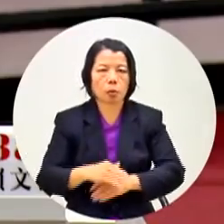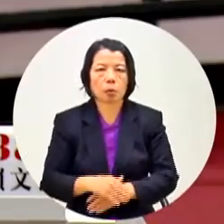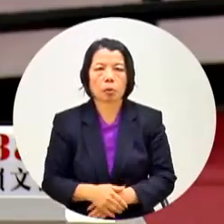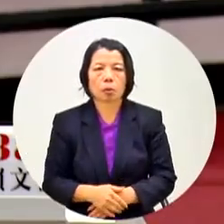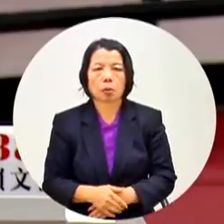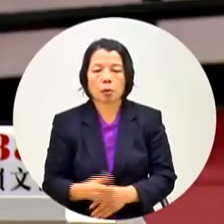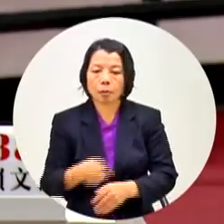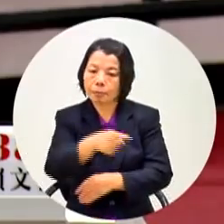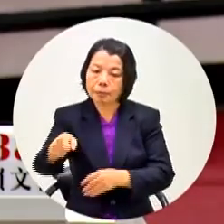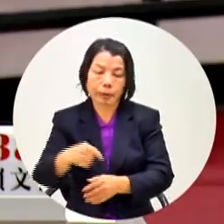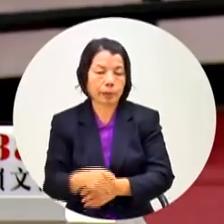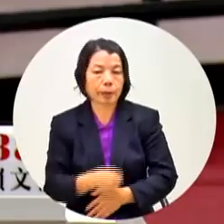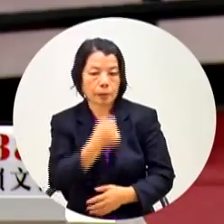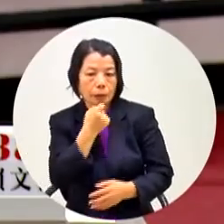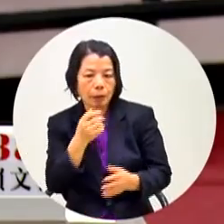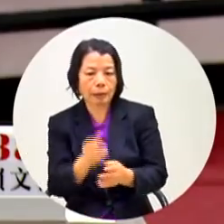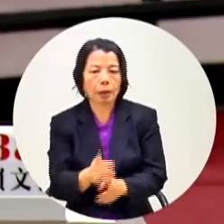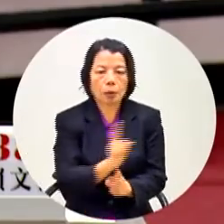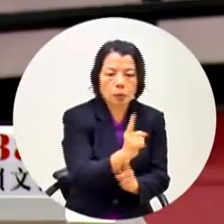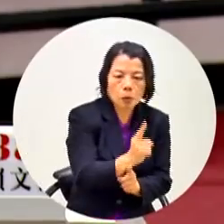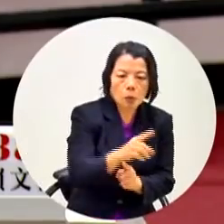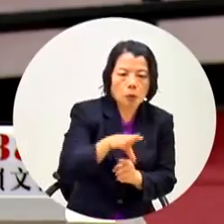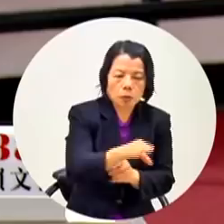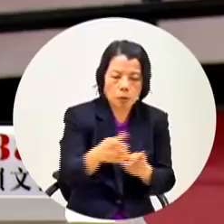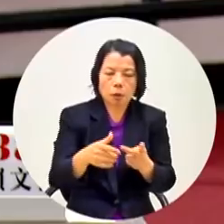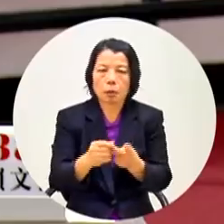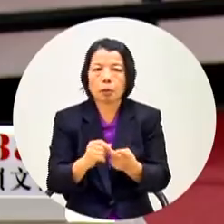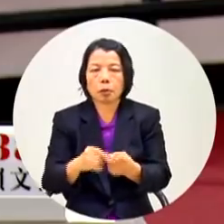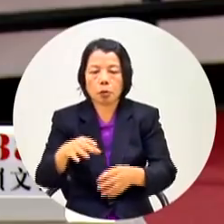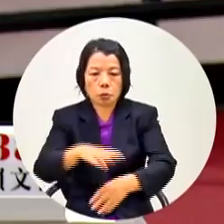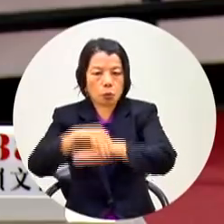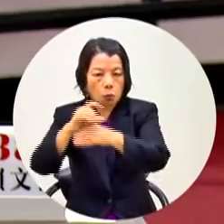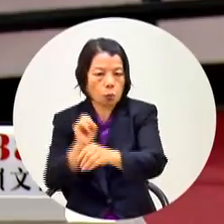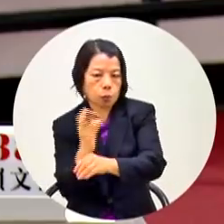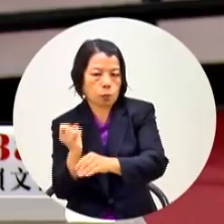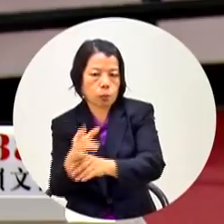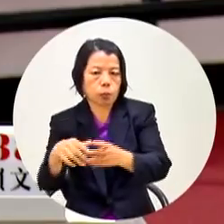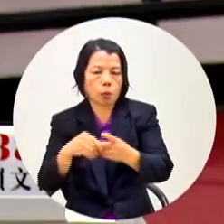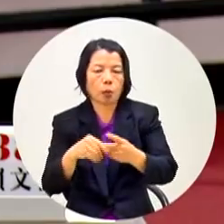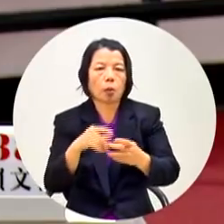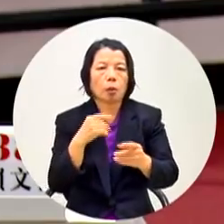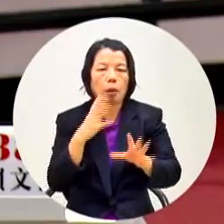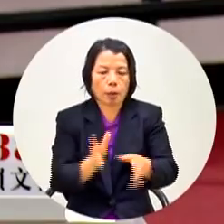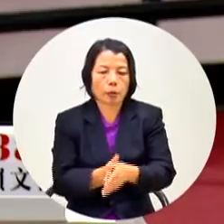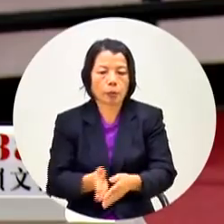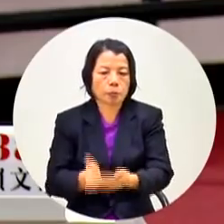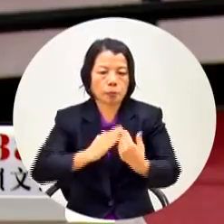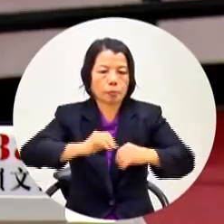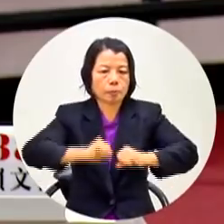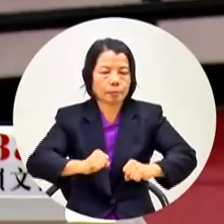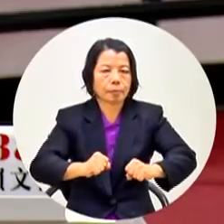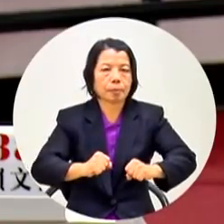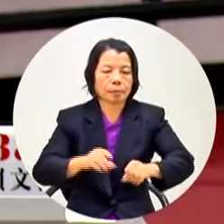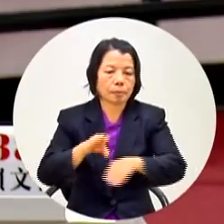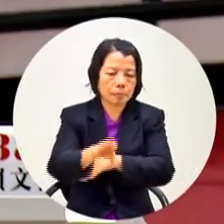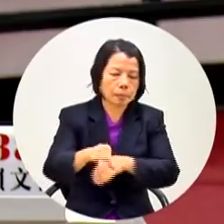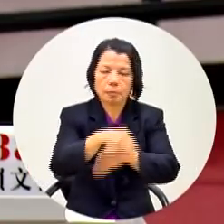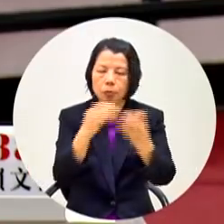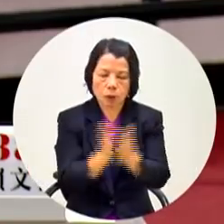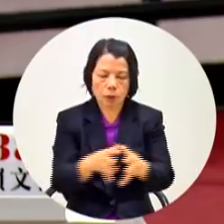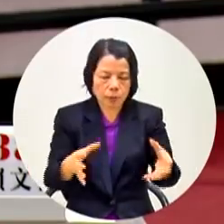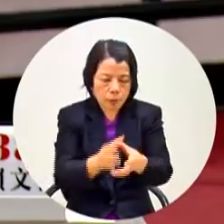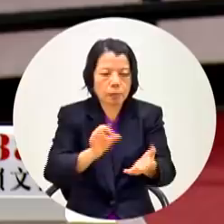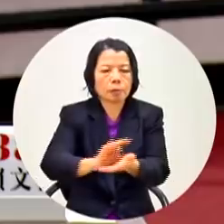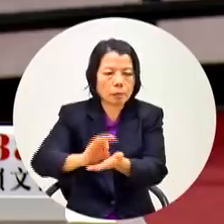护车甚至于富康巴士都可以做，都可以在这边 共用啊，校车上下班校车也在那边，等